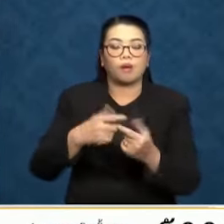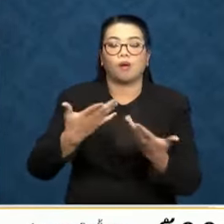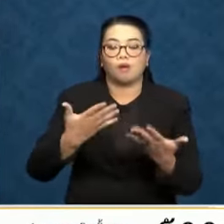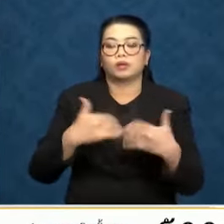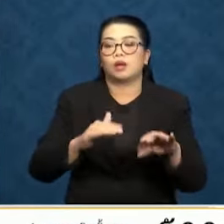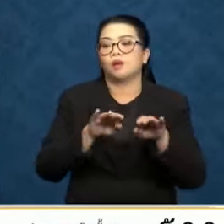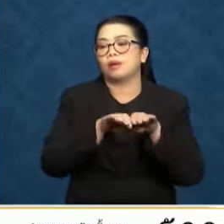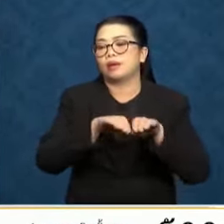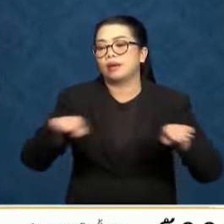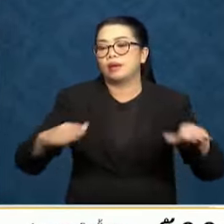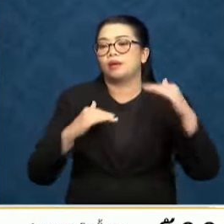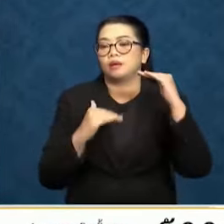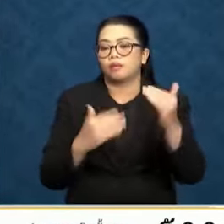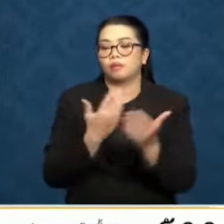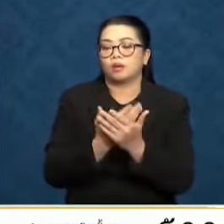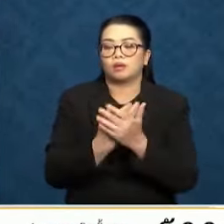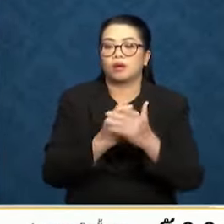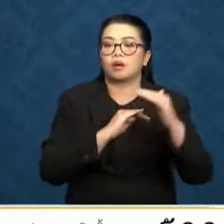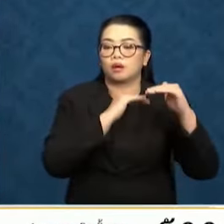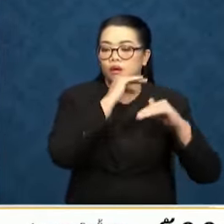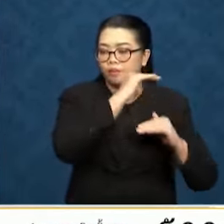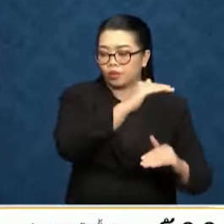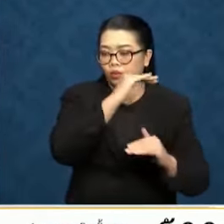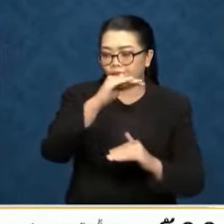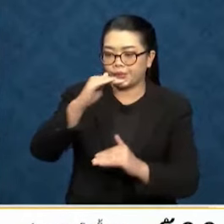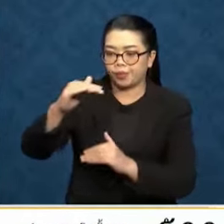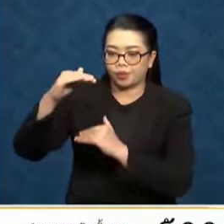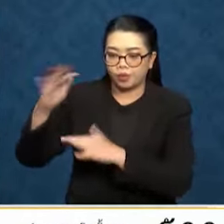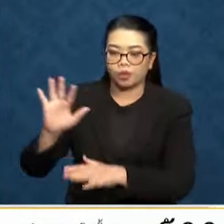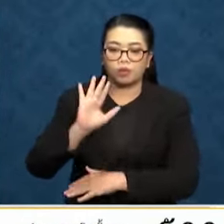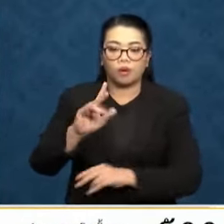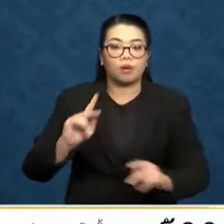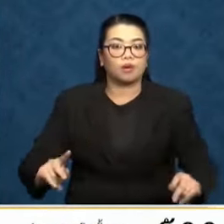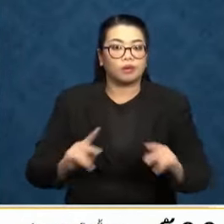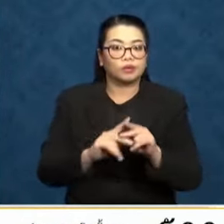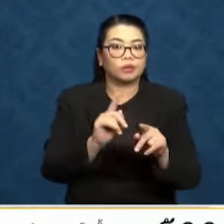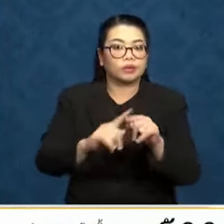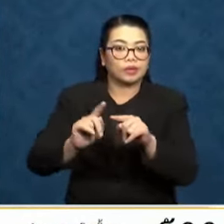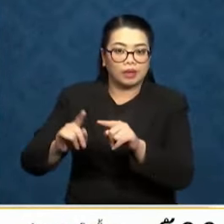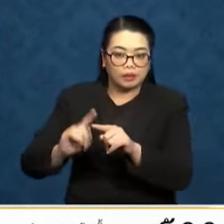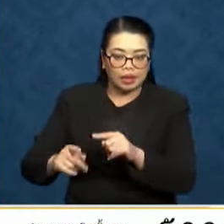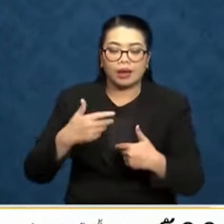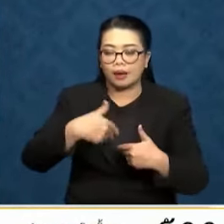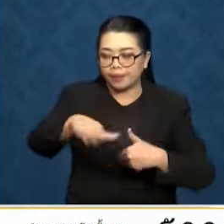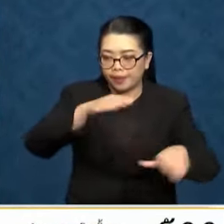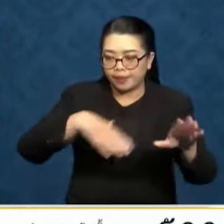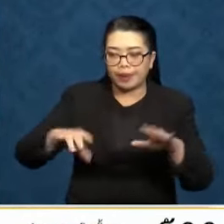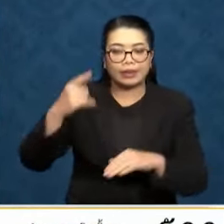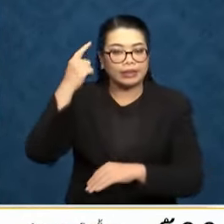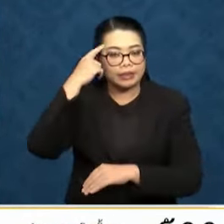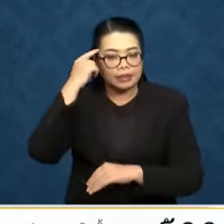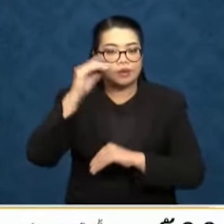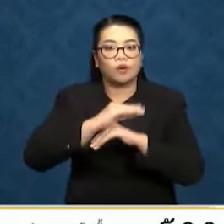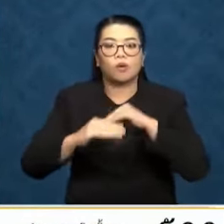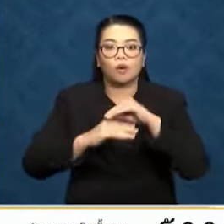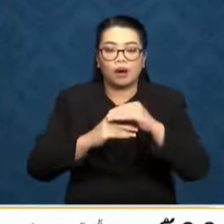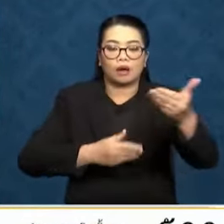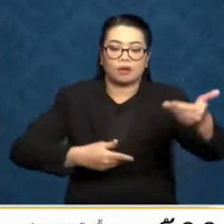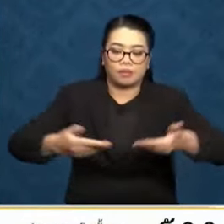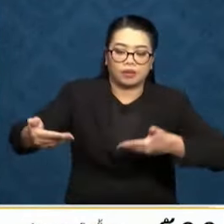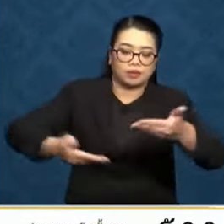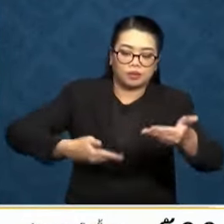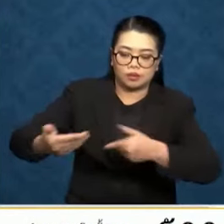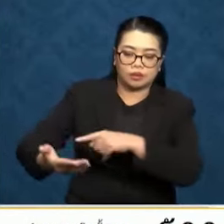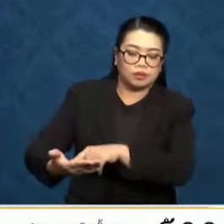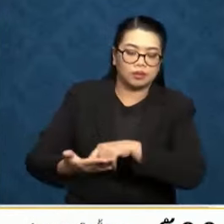กรอบงบประมาณสำนักงบก็เป็นผู้คอยให้คำแนะนำหน่วยงานต่างๆในการที่จะทำคำของบประมาณ